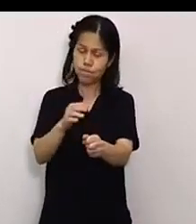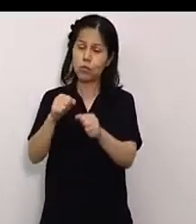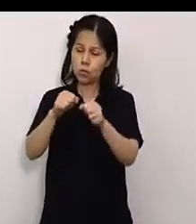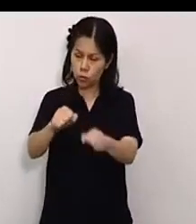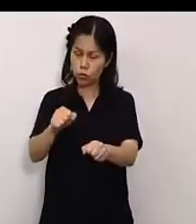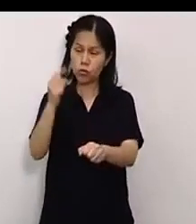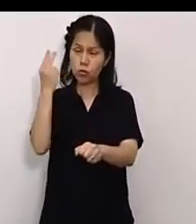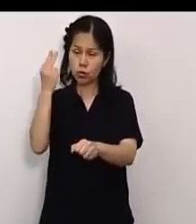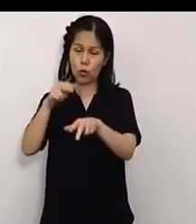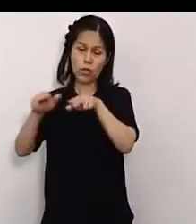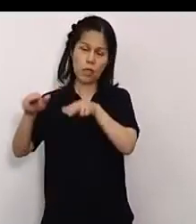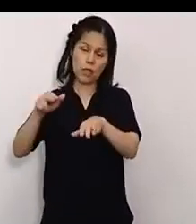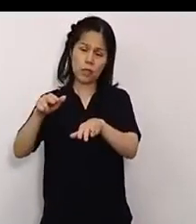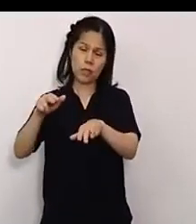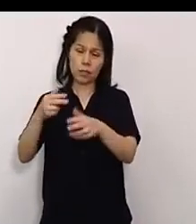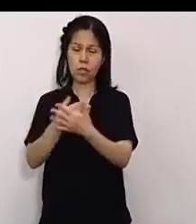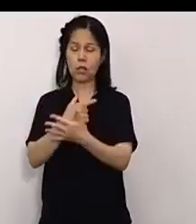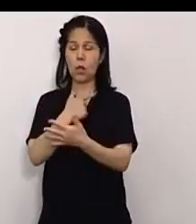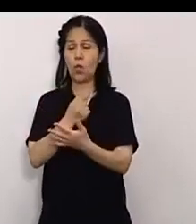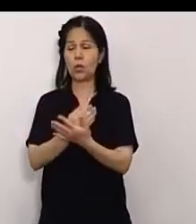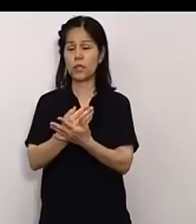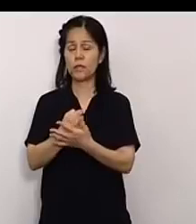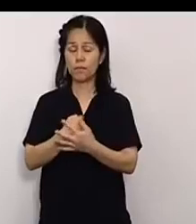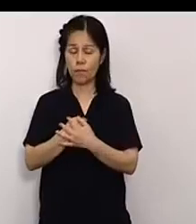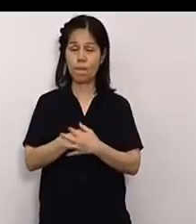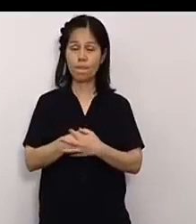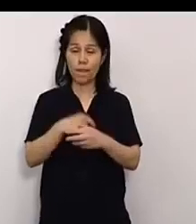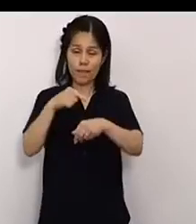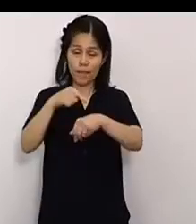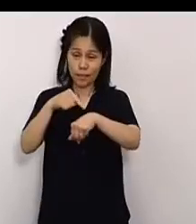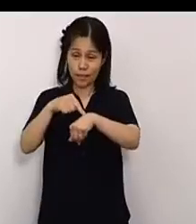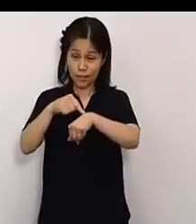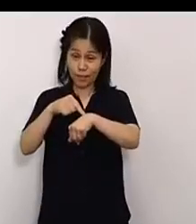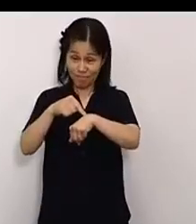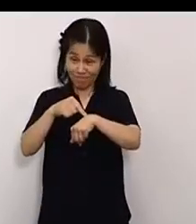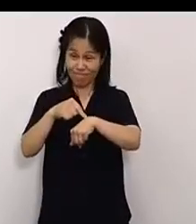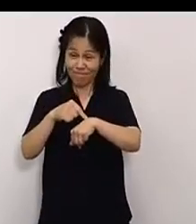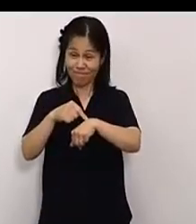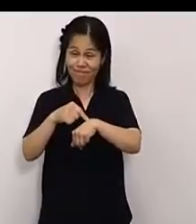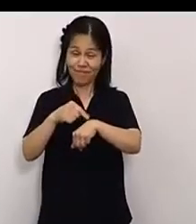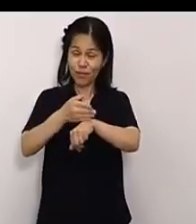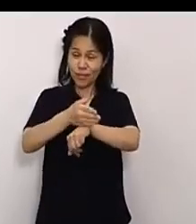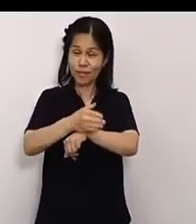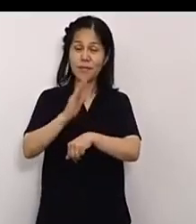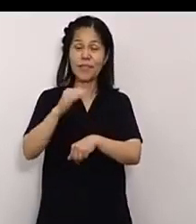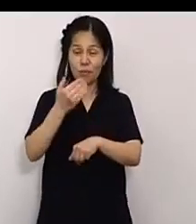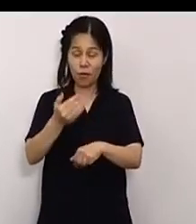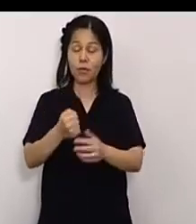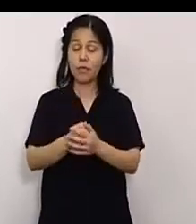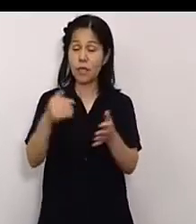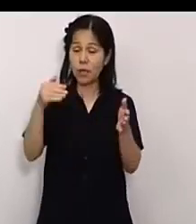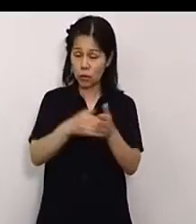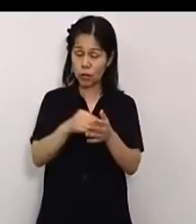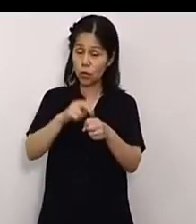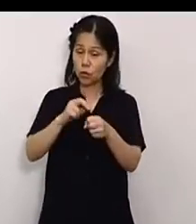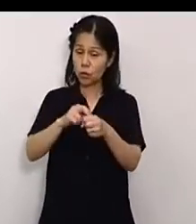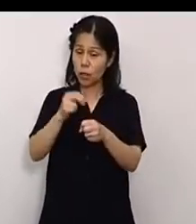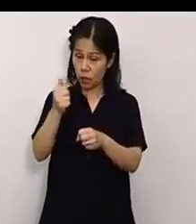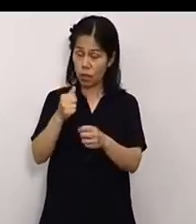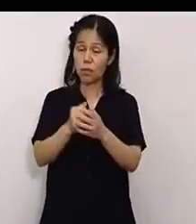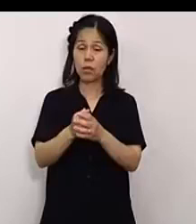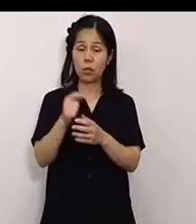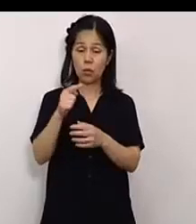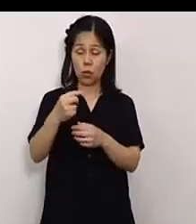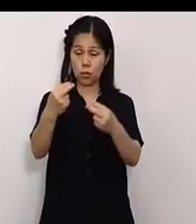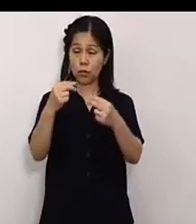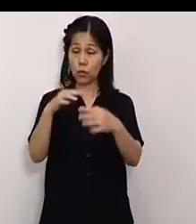私も思います。まあ、ちょっと8時までなのでお時間にはもう実際は過ぎてしまっているんですけど、最後に宇都宮さん、これご覧になっ